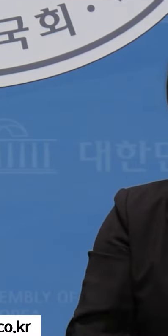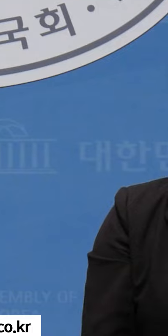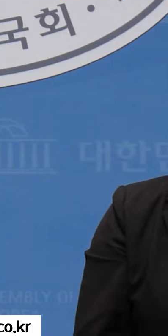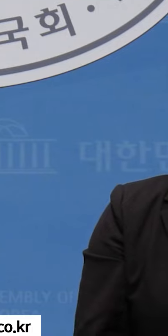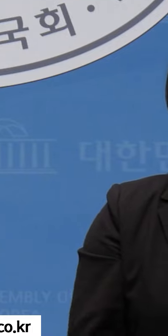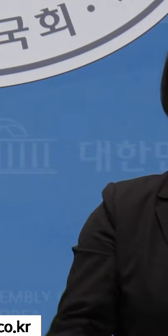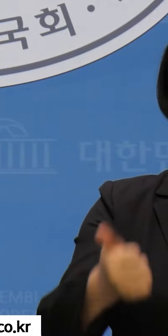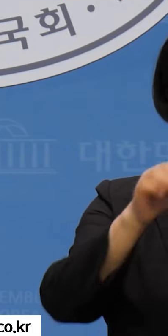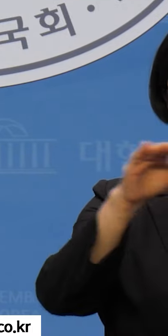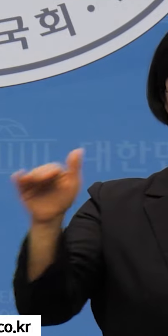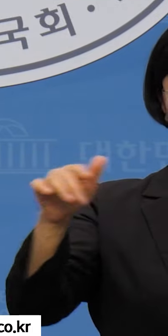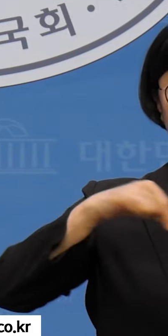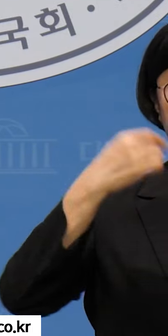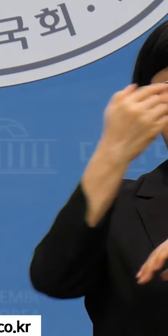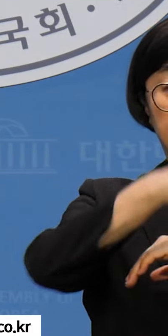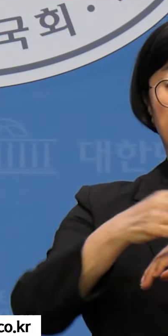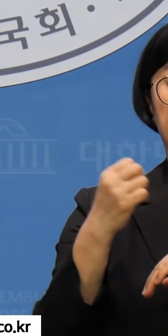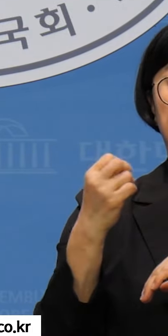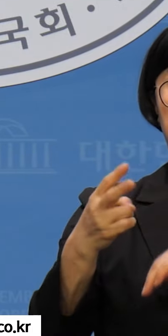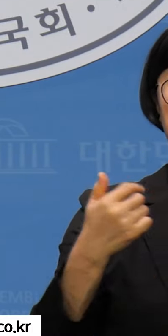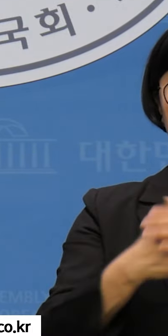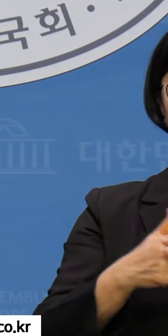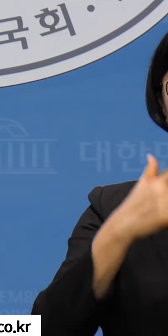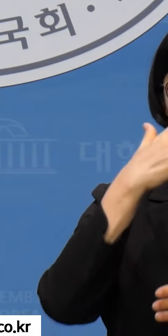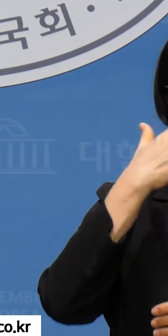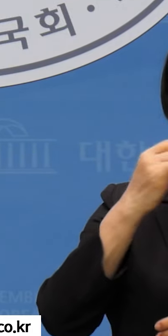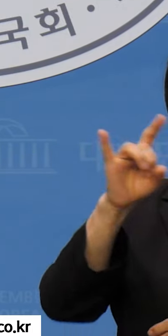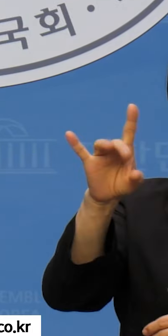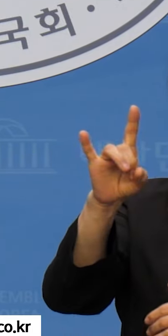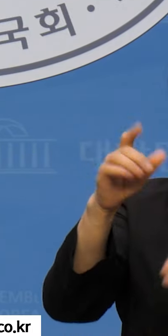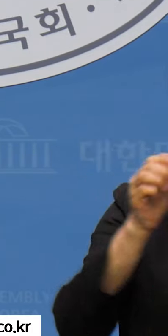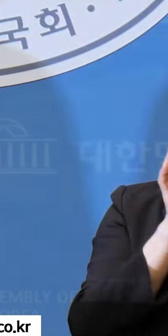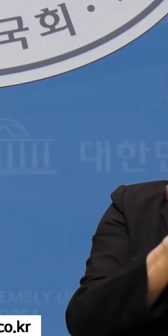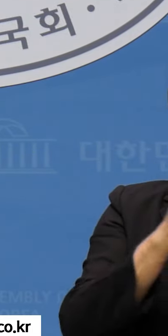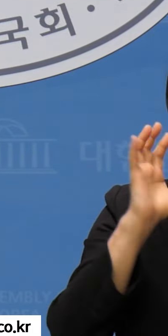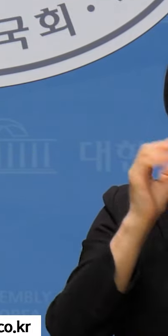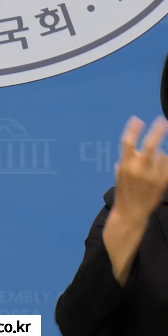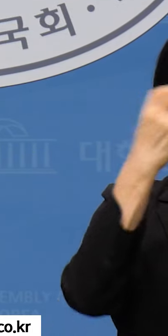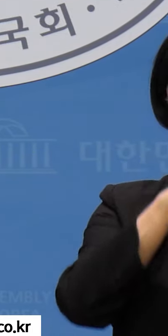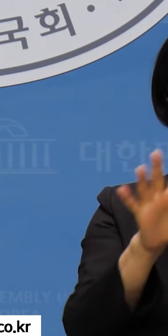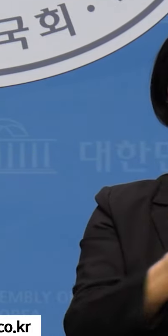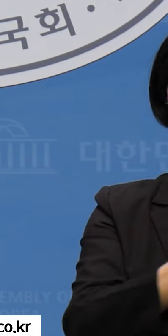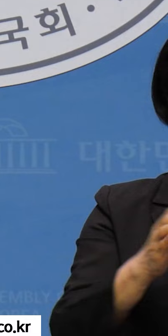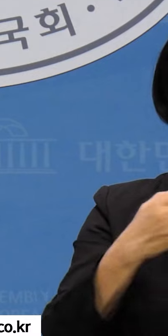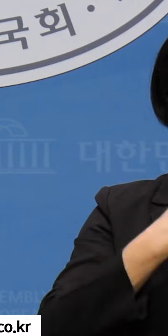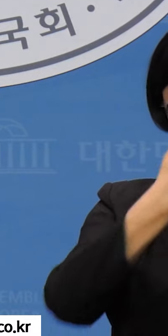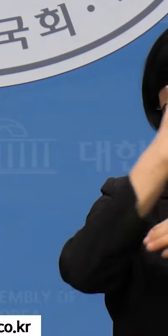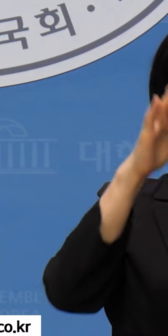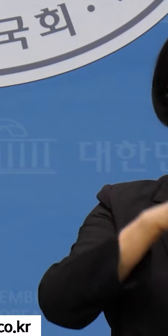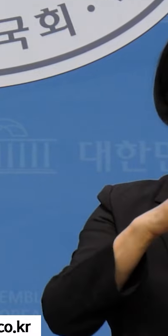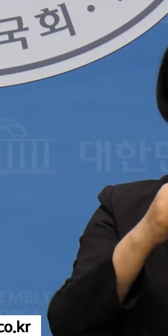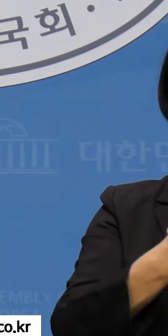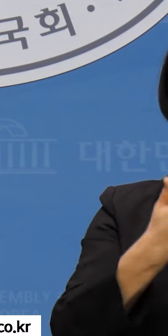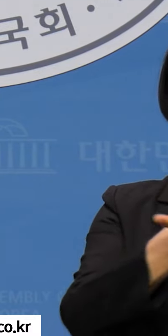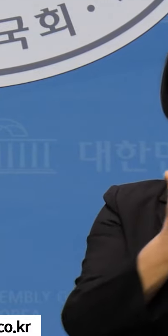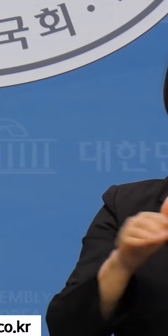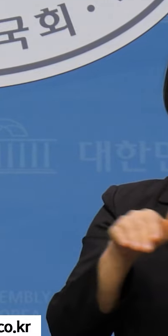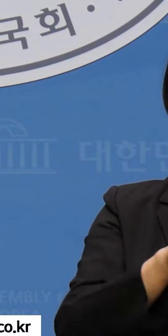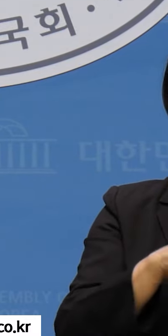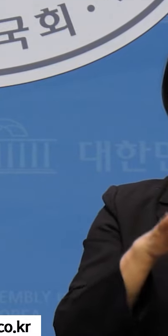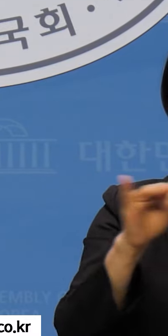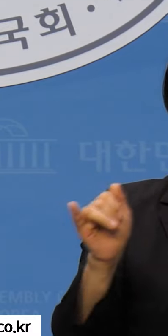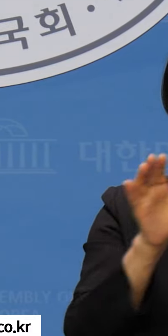여가부는 성평등 정책뿐만 아니라 한부모 가족 지원, 아이 돌봄, 위기 청소년, 다문화 가족